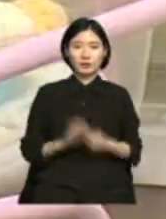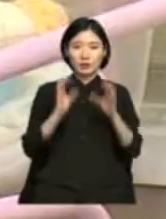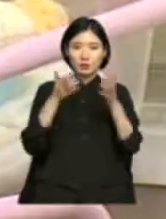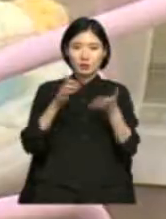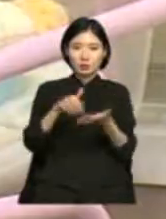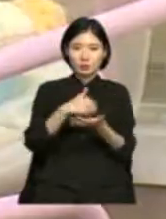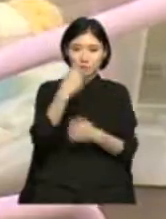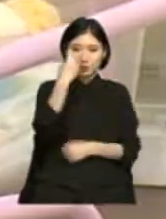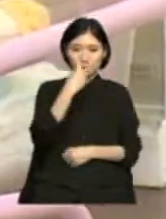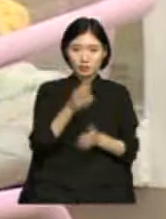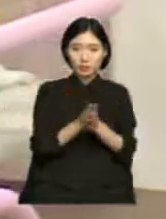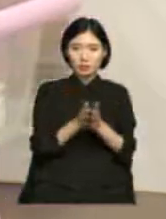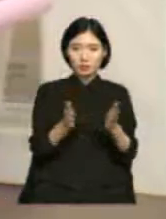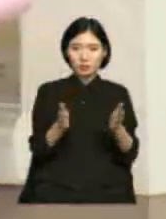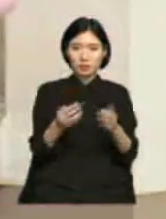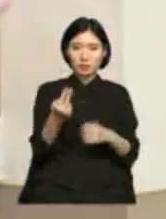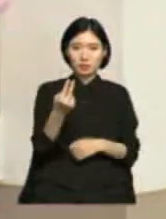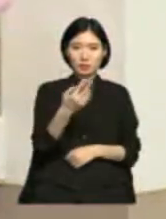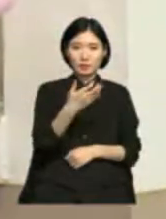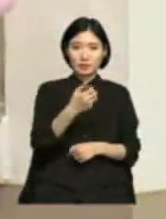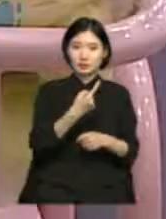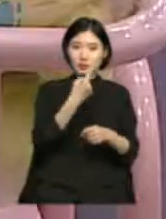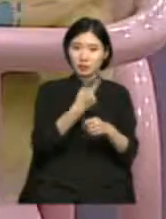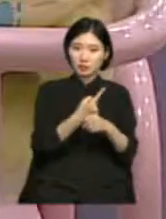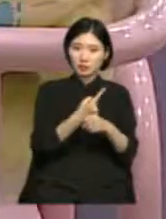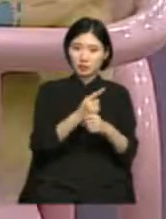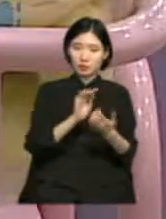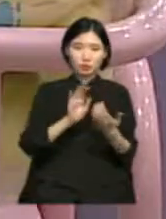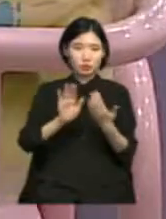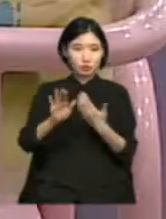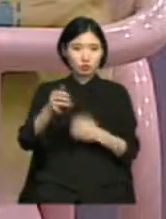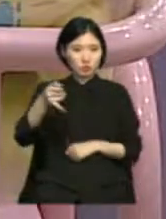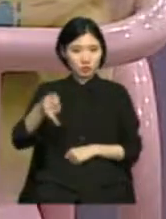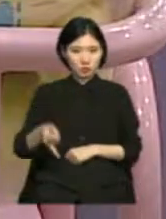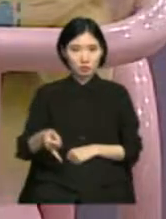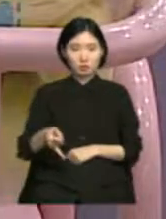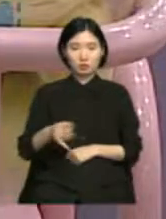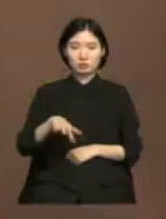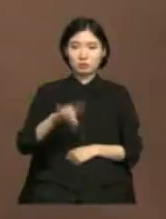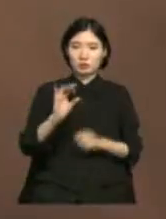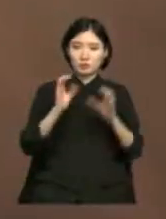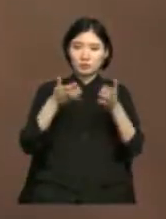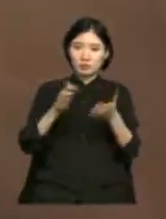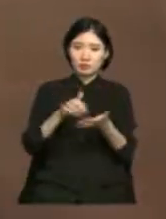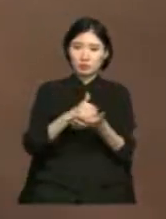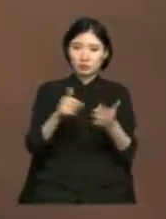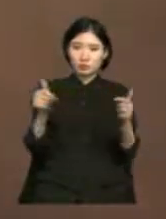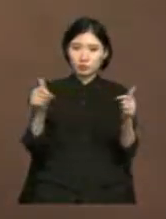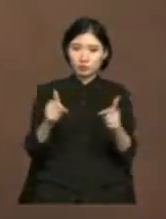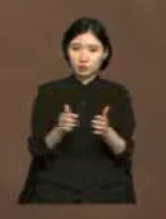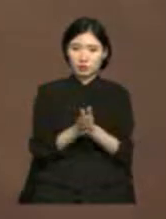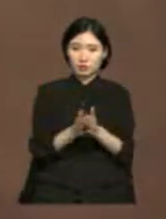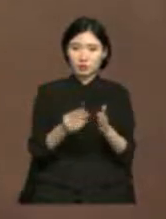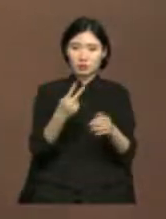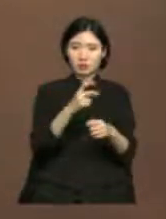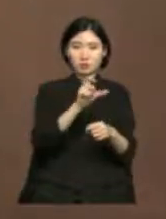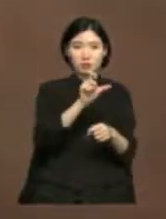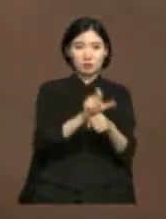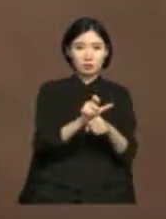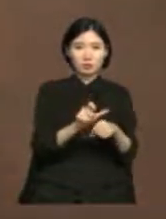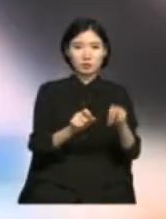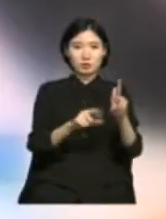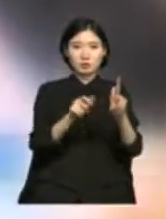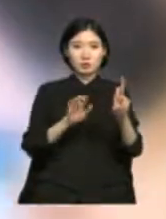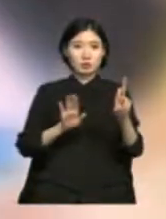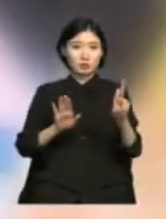출생아 수를 조사하기 시작한 1981년 이후 최저치로 처음 출생아가 줄어들기 시작한 2015년